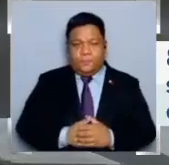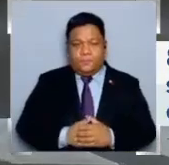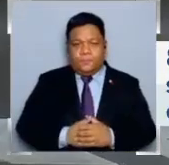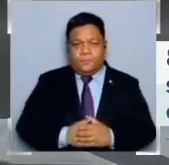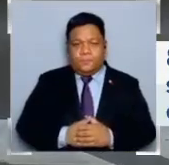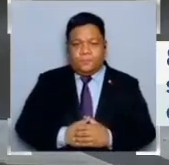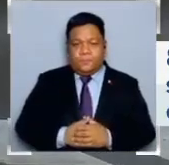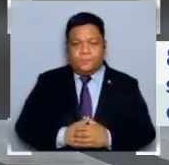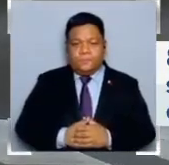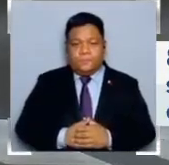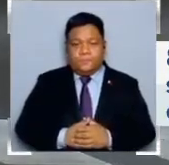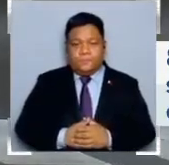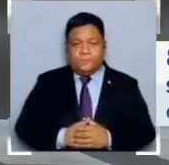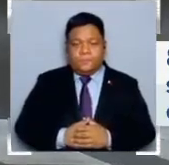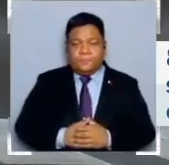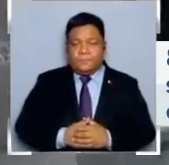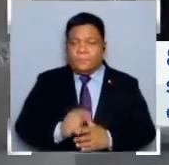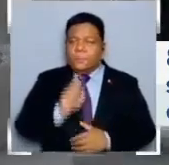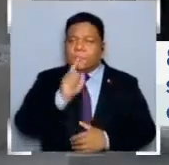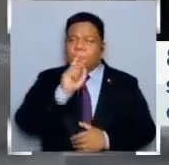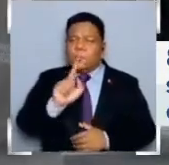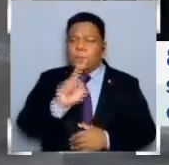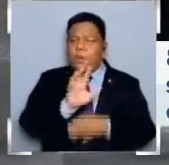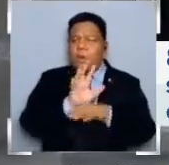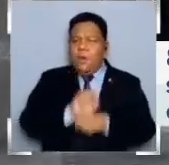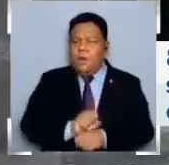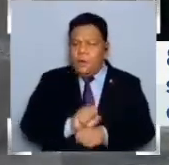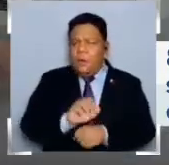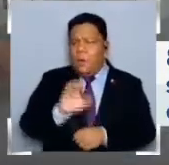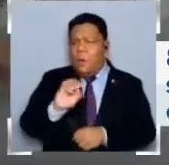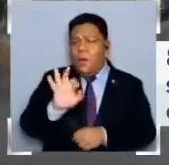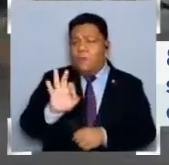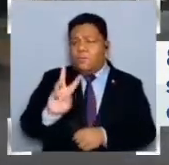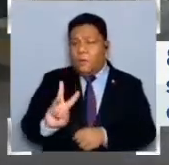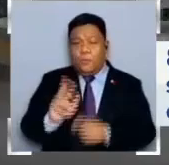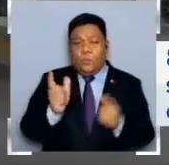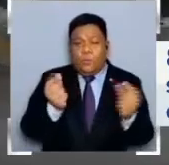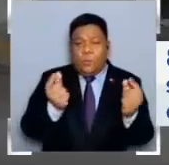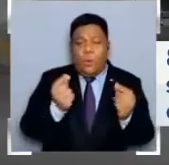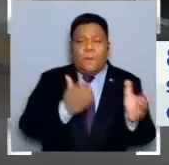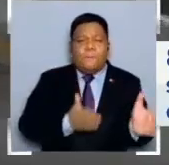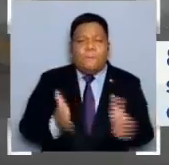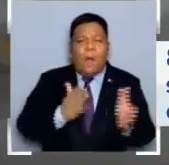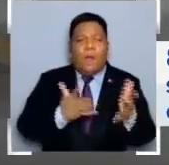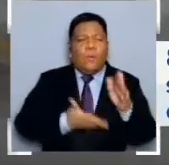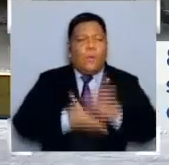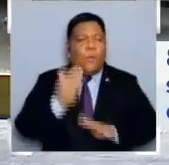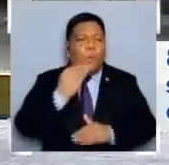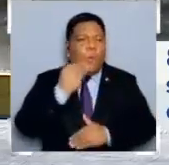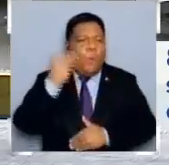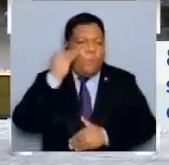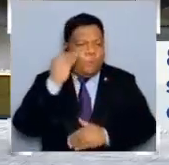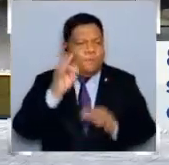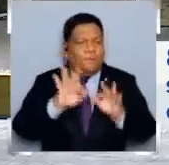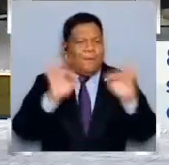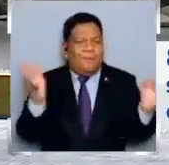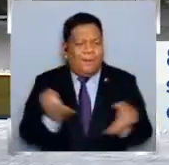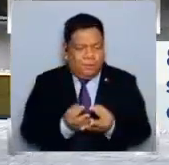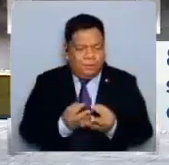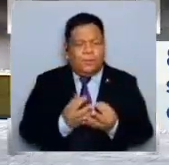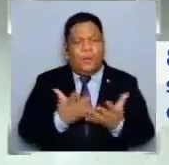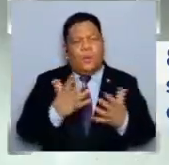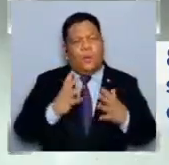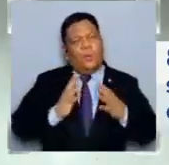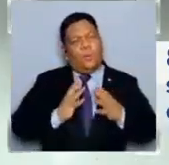Typical sa mga OFW ang magplanong makauwi sa kanilang pamilya sa Kapaskuhan. Pangbawi sa pagod at lungkot.